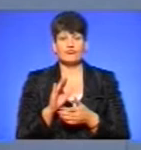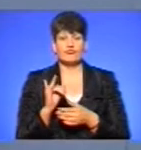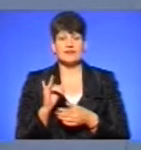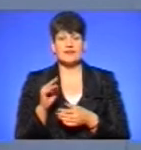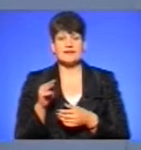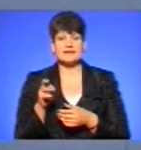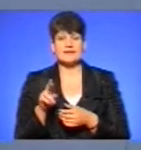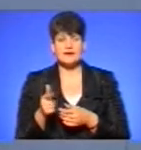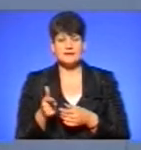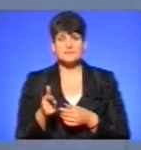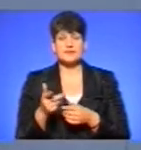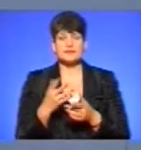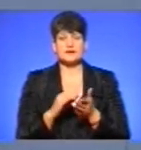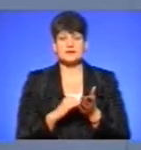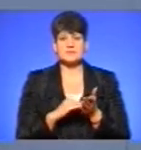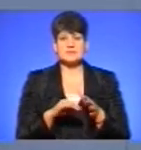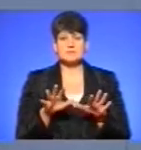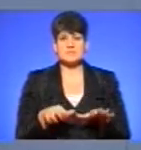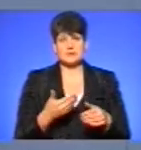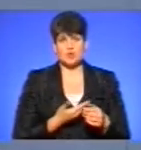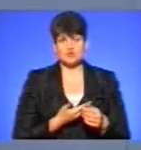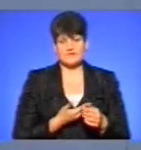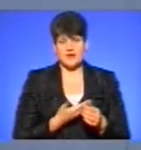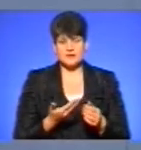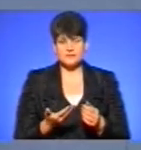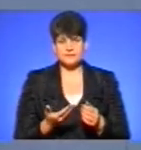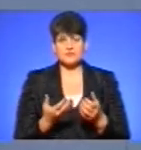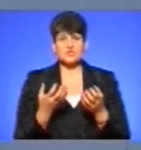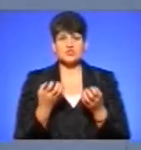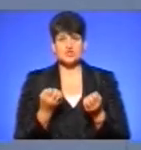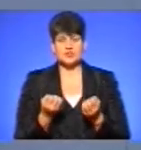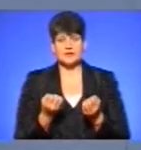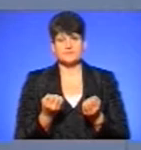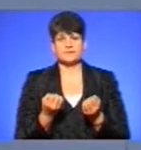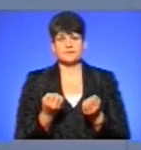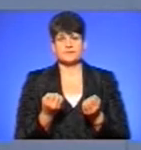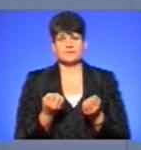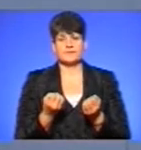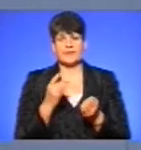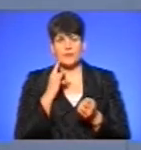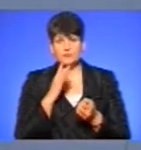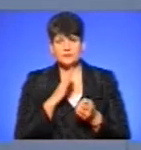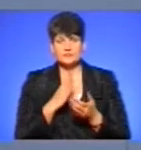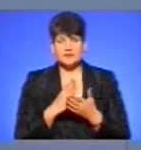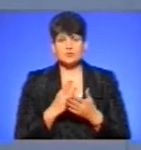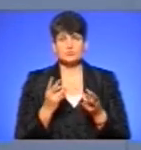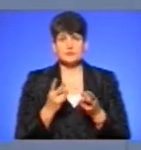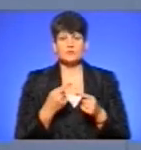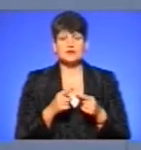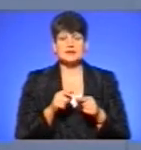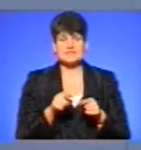і де занесено місце проживання. Тобто ще от є тут незручності, що потрібно оцей